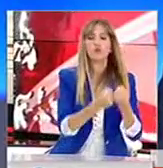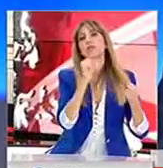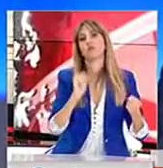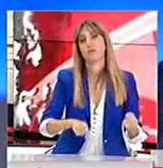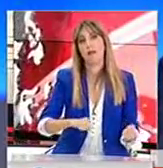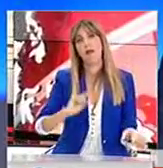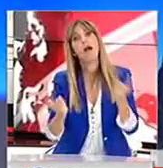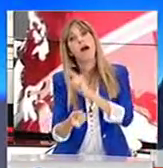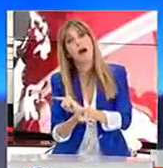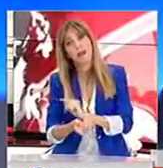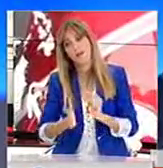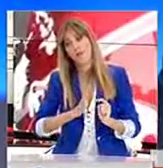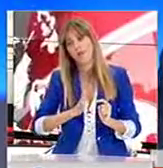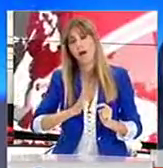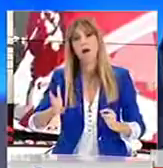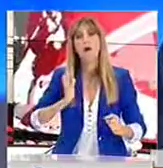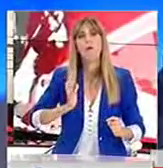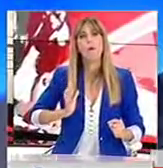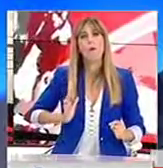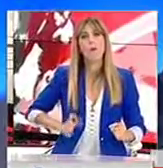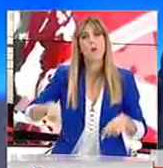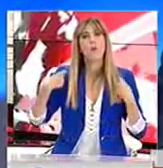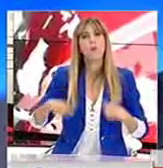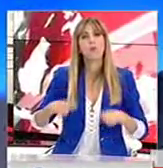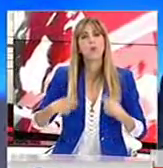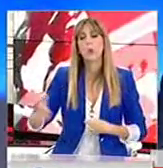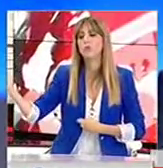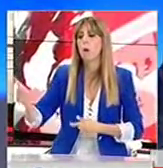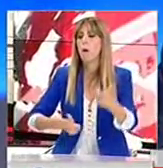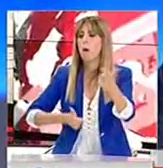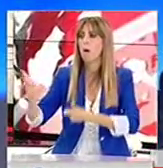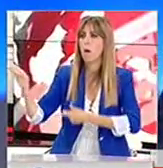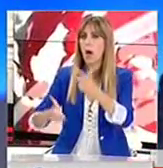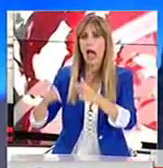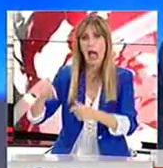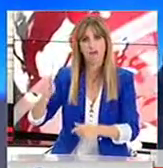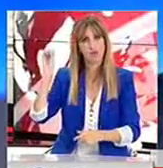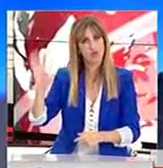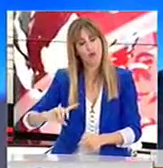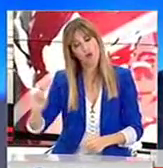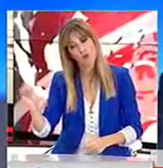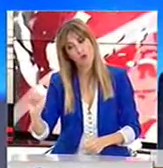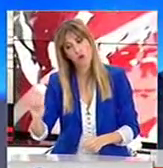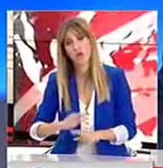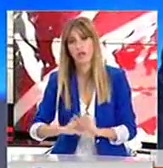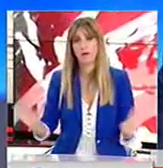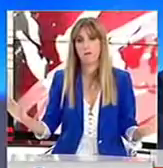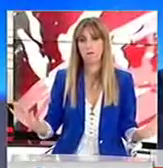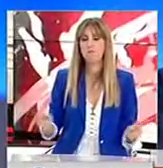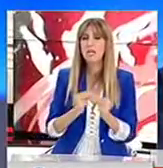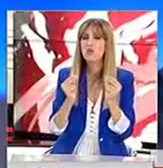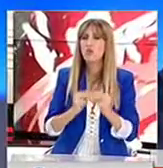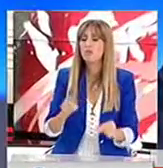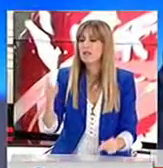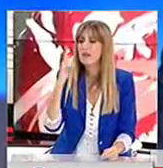καταλαβαίνω γιατί, δεν καταλαβαίνω το επιχείρημά σας, γιατί θα ήταν τόσο σημαντικό για τον ιδιωτικό τομέα η